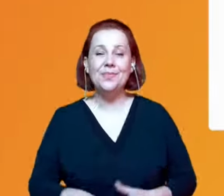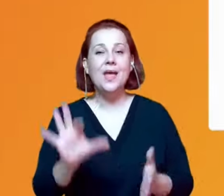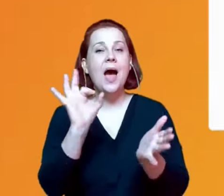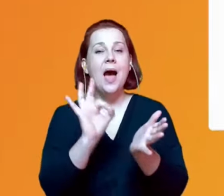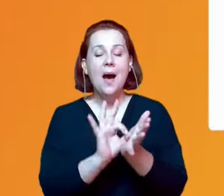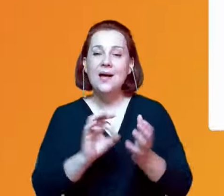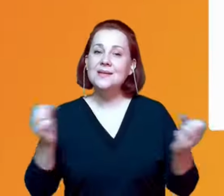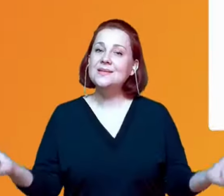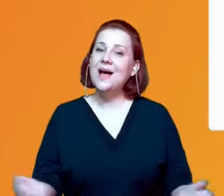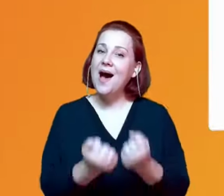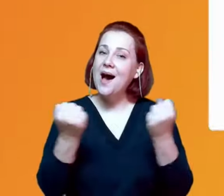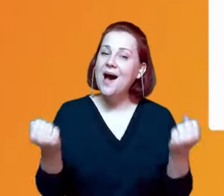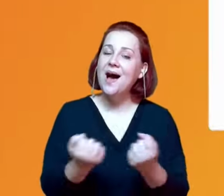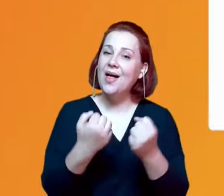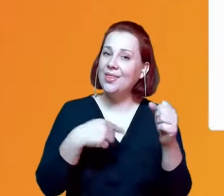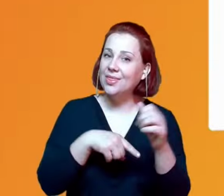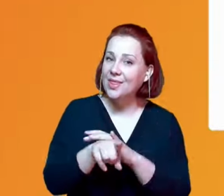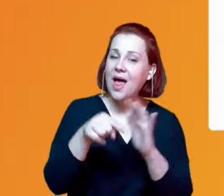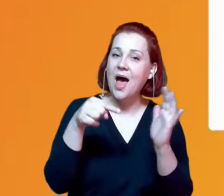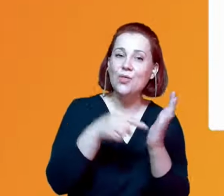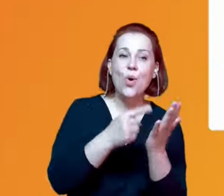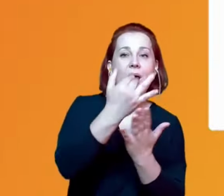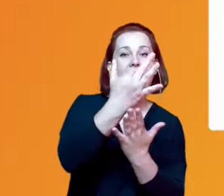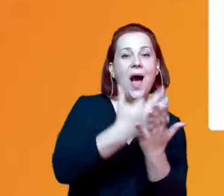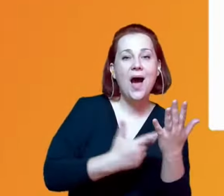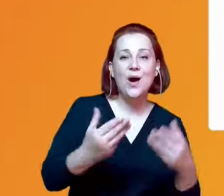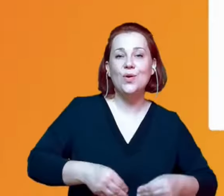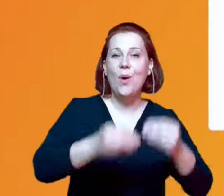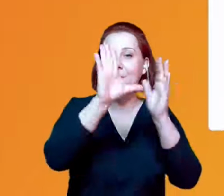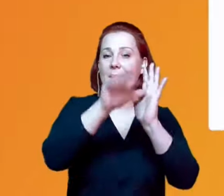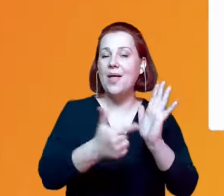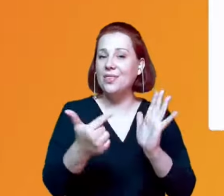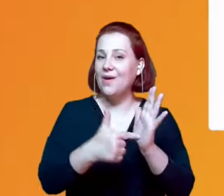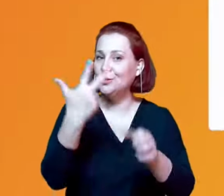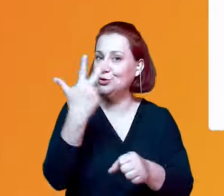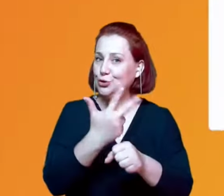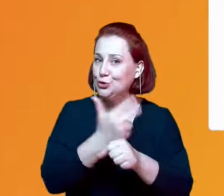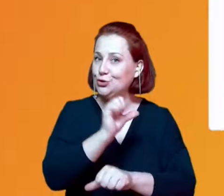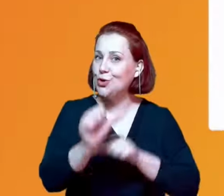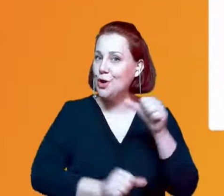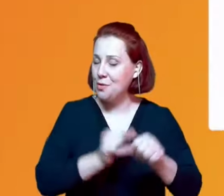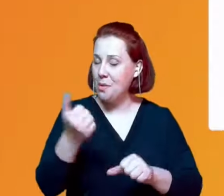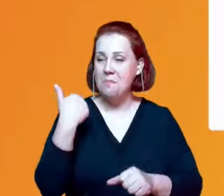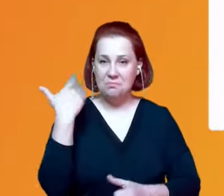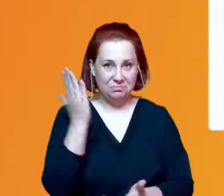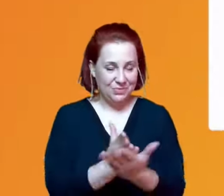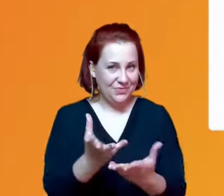zaangażowanie na rzecz tej agendy rozwoju miast 2030 roku zwiększyło się.